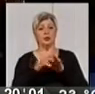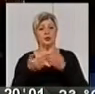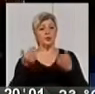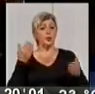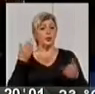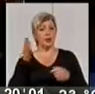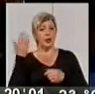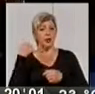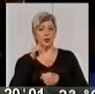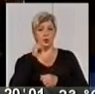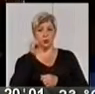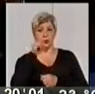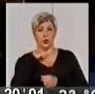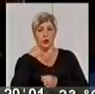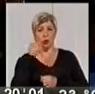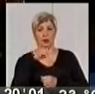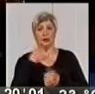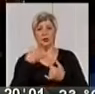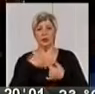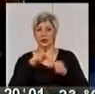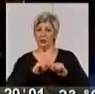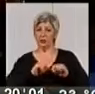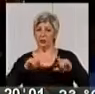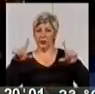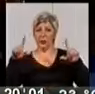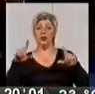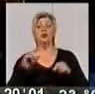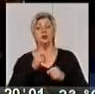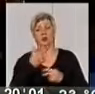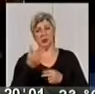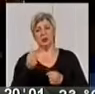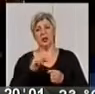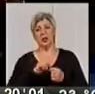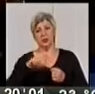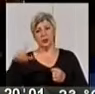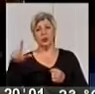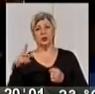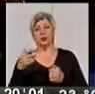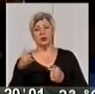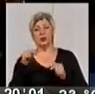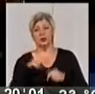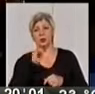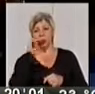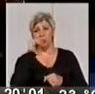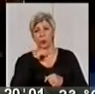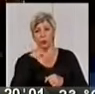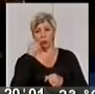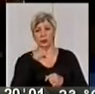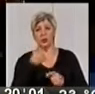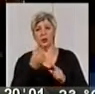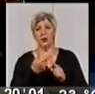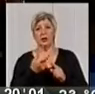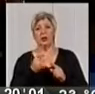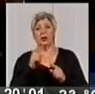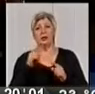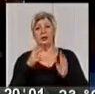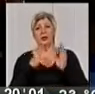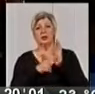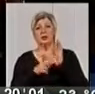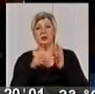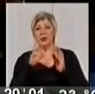на оздоровлення збільшуються? Збільшується, безумовно. В цьому році вже ми, це було 75, вже в нас близько